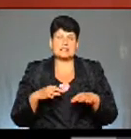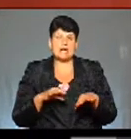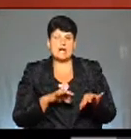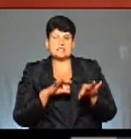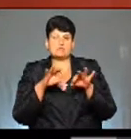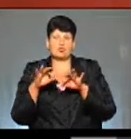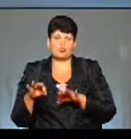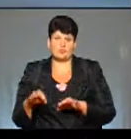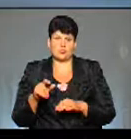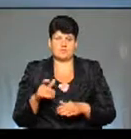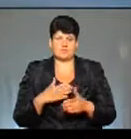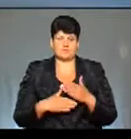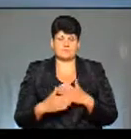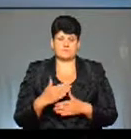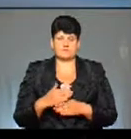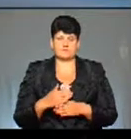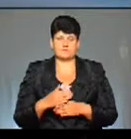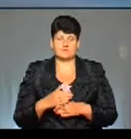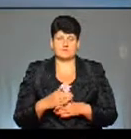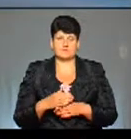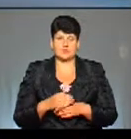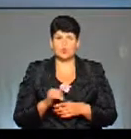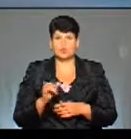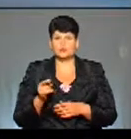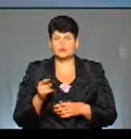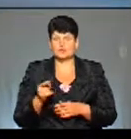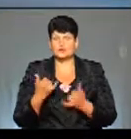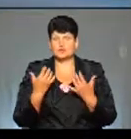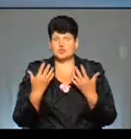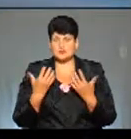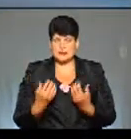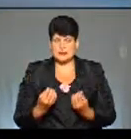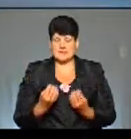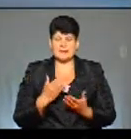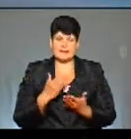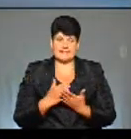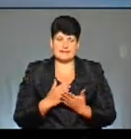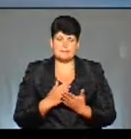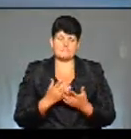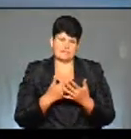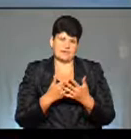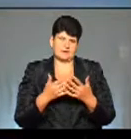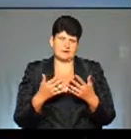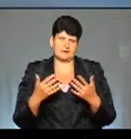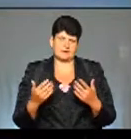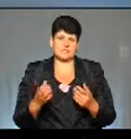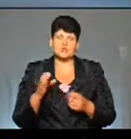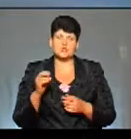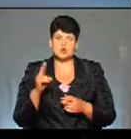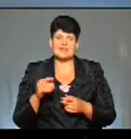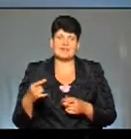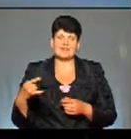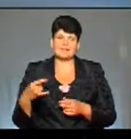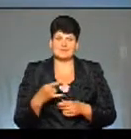з інвалідністю? Ну, от в Тернополі у нас на сьогоднішній день є декілька соціальних таксі.